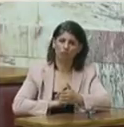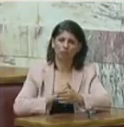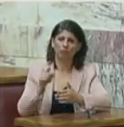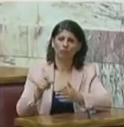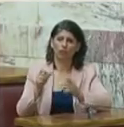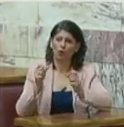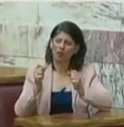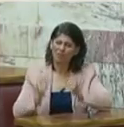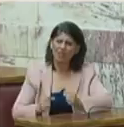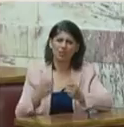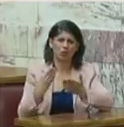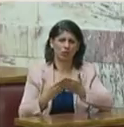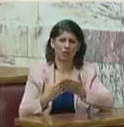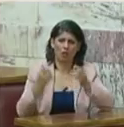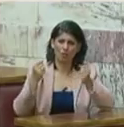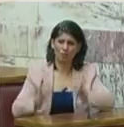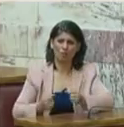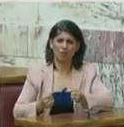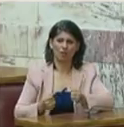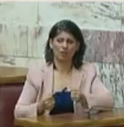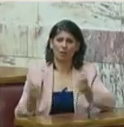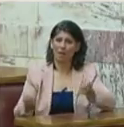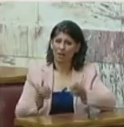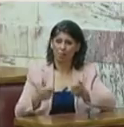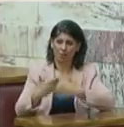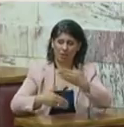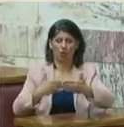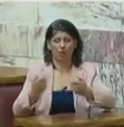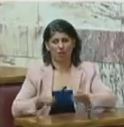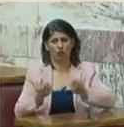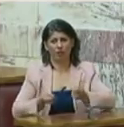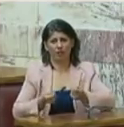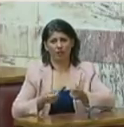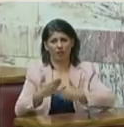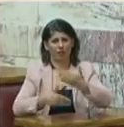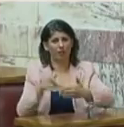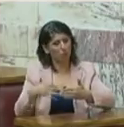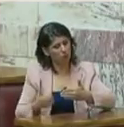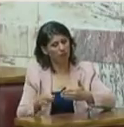βασικό στοιχείο, τον βασικό παράγοντα της παραγωγικής διαδικασίας, που είναι ο εργαζόμενος.